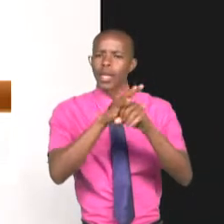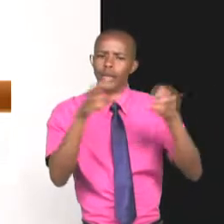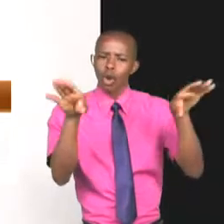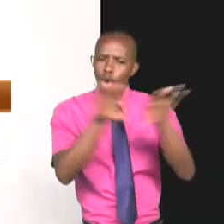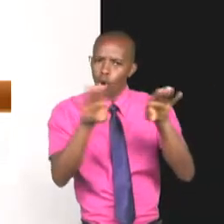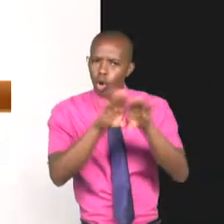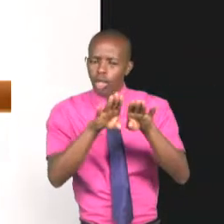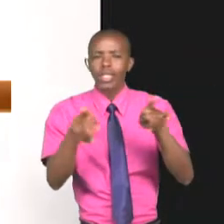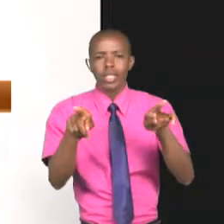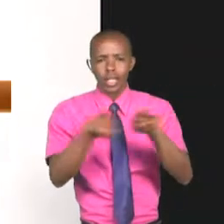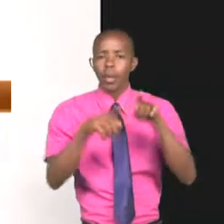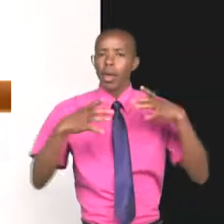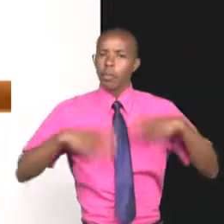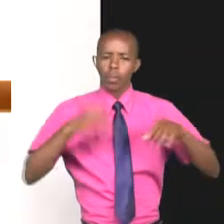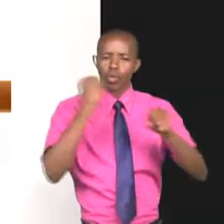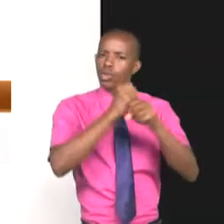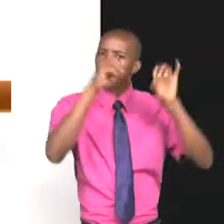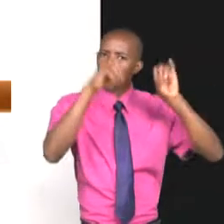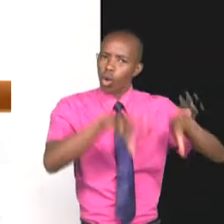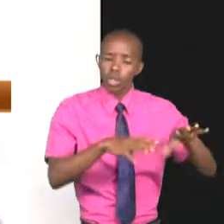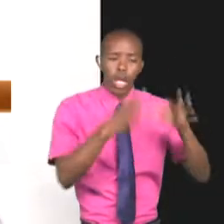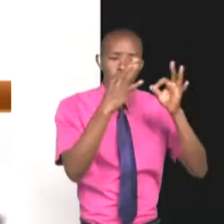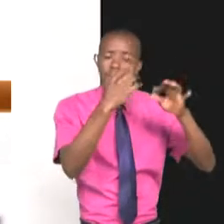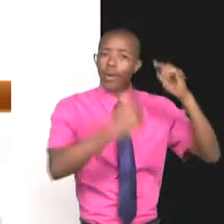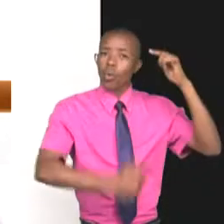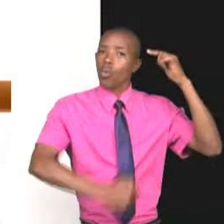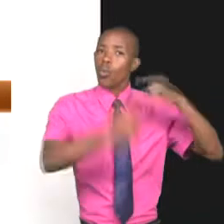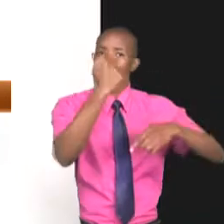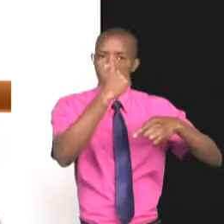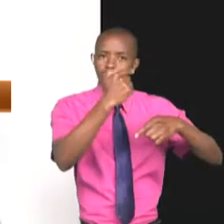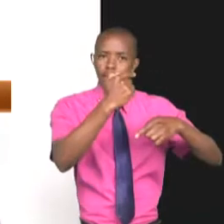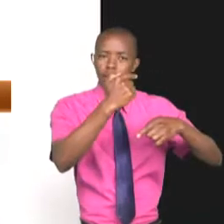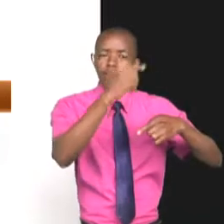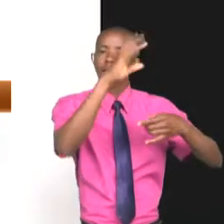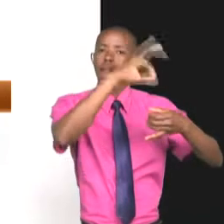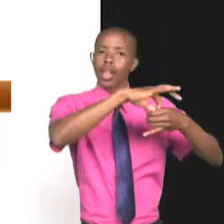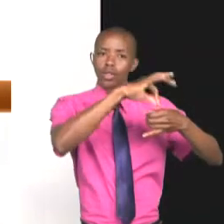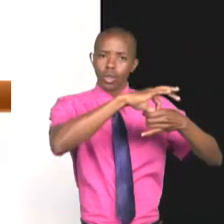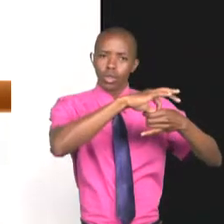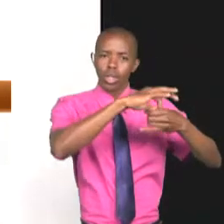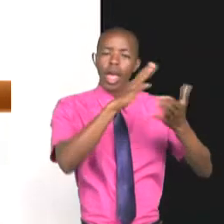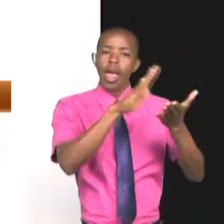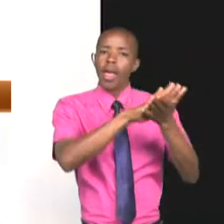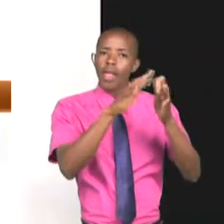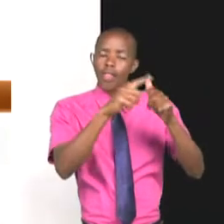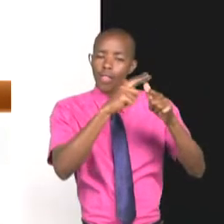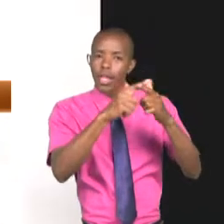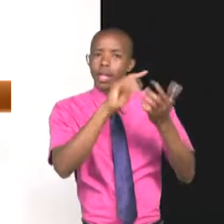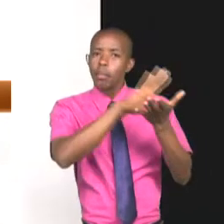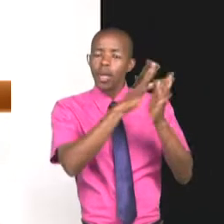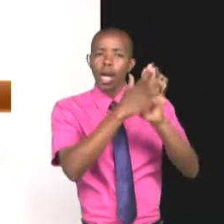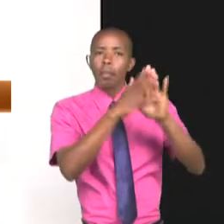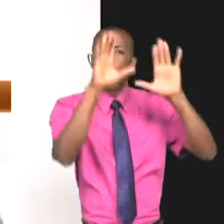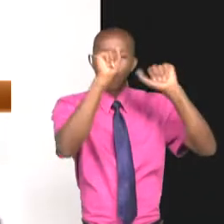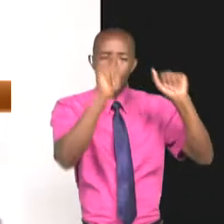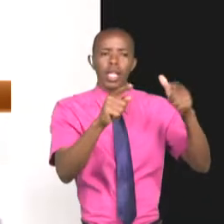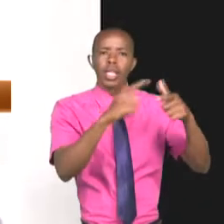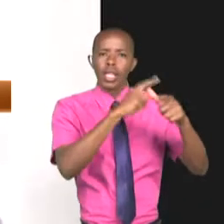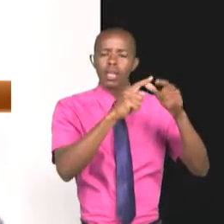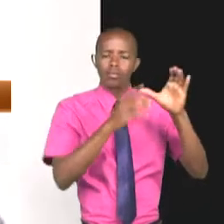hivyo iwapo atashinda kura na kuwe rais apishwe